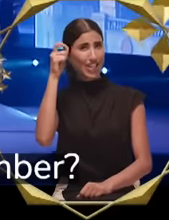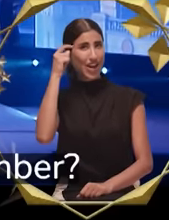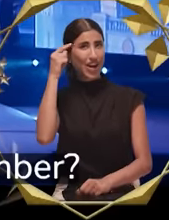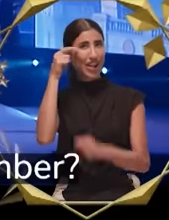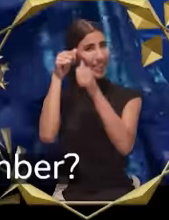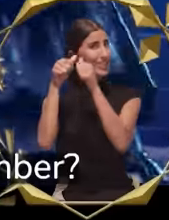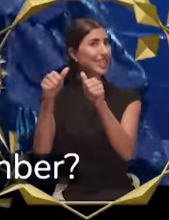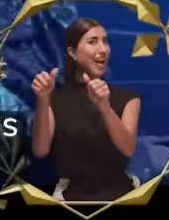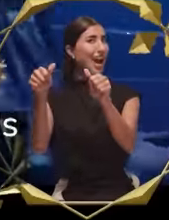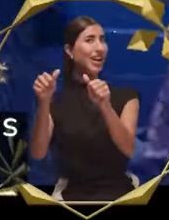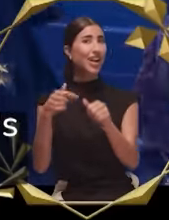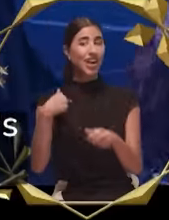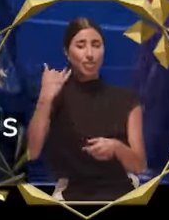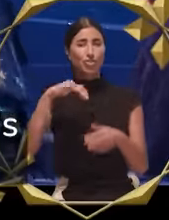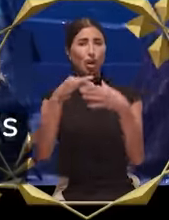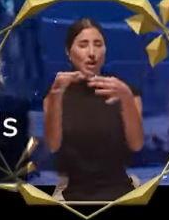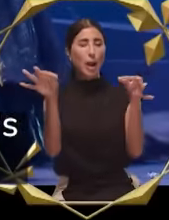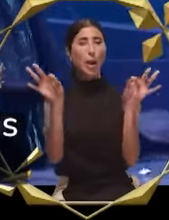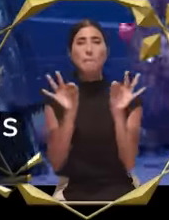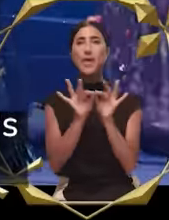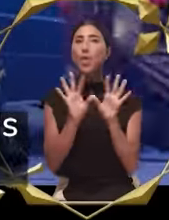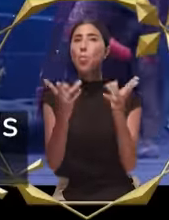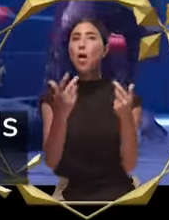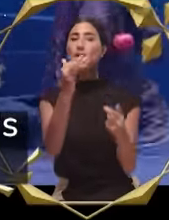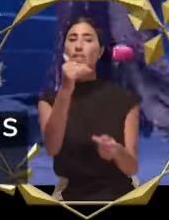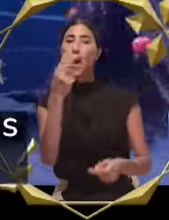ناسينا ام ذاكر؟ جئنا بتكملة